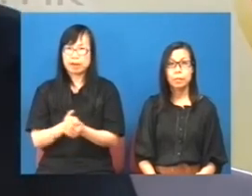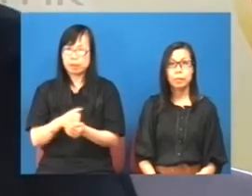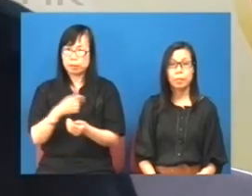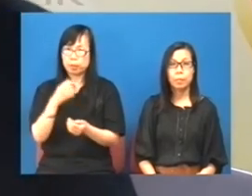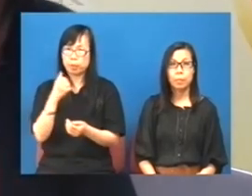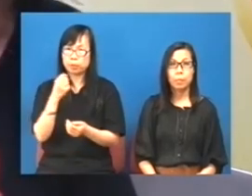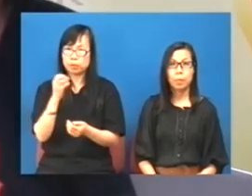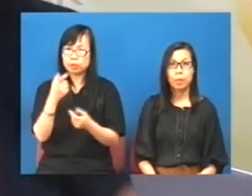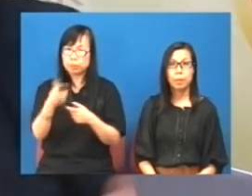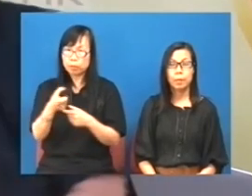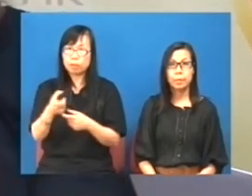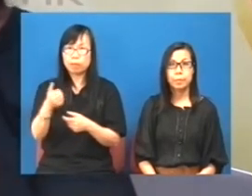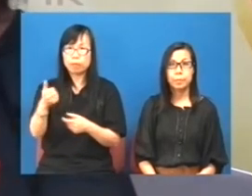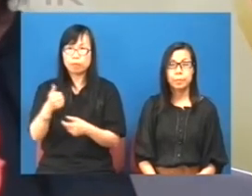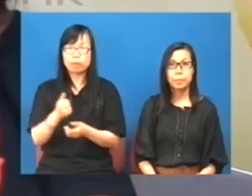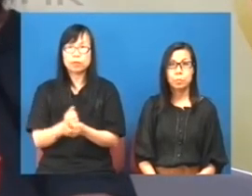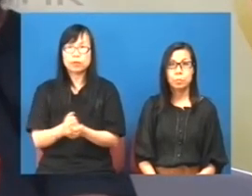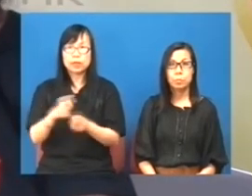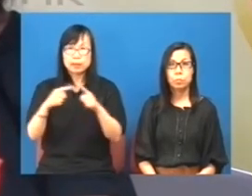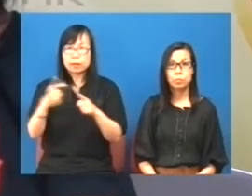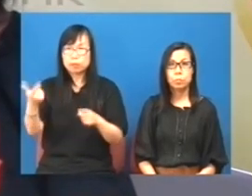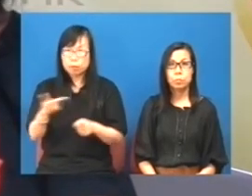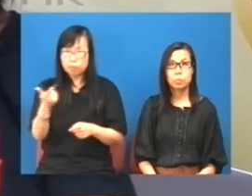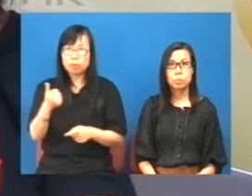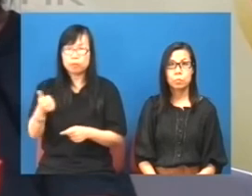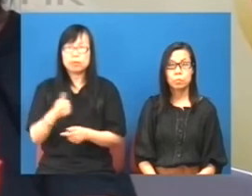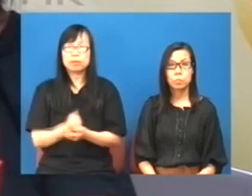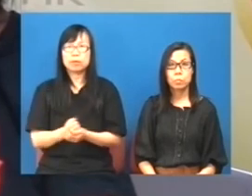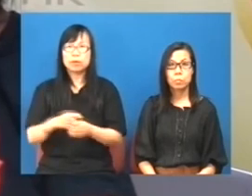餘這個球迷去到一個